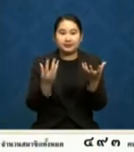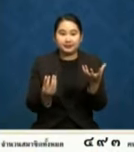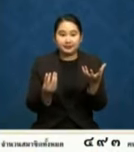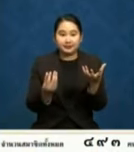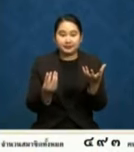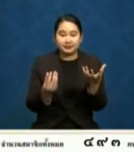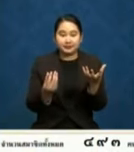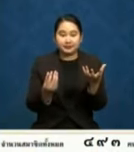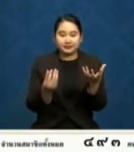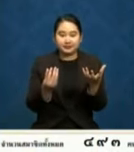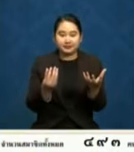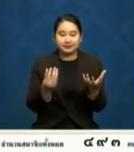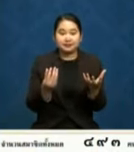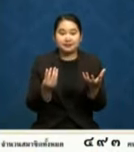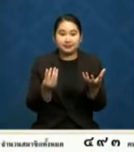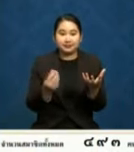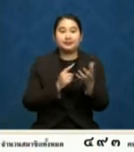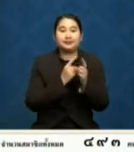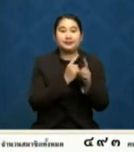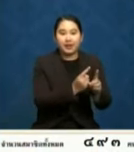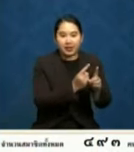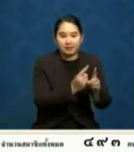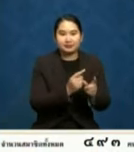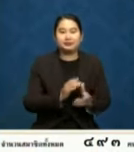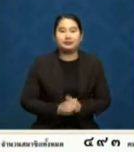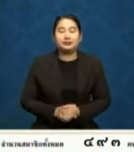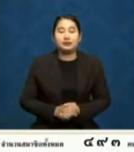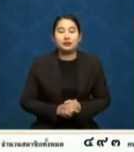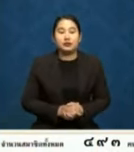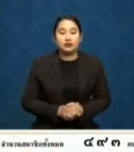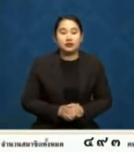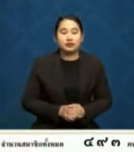ว่าที่ประชุมมีมติเห็นด้วยกับการแก้ไขของคณะกรรมาธิการนะครับเ